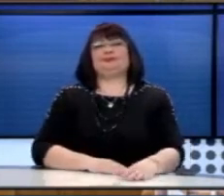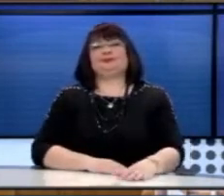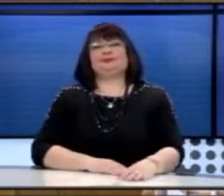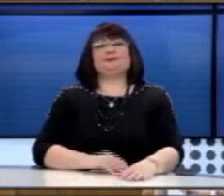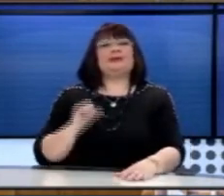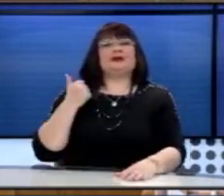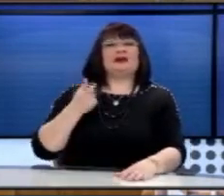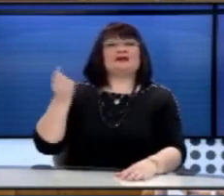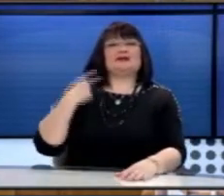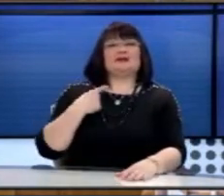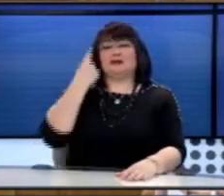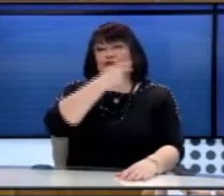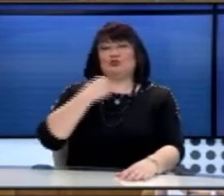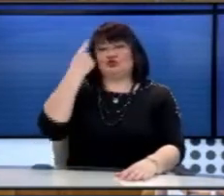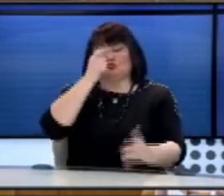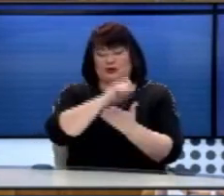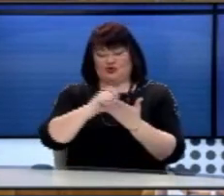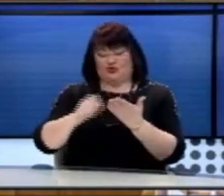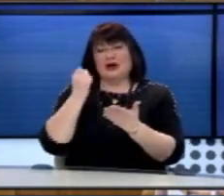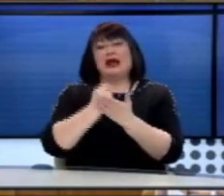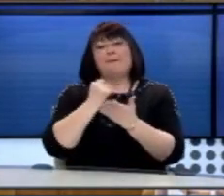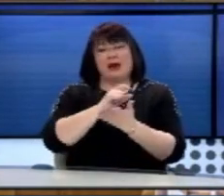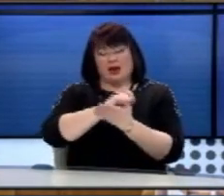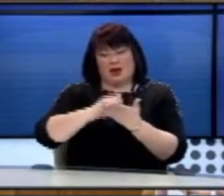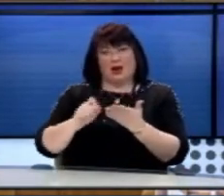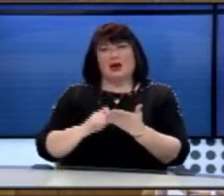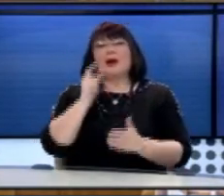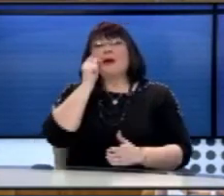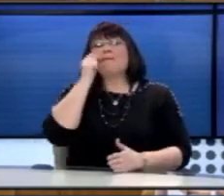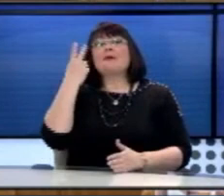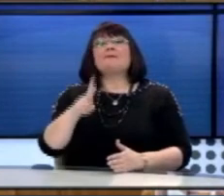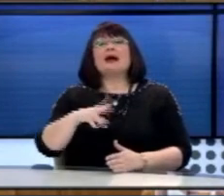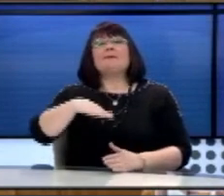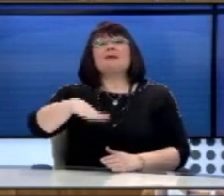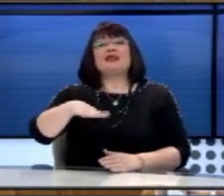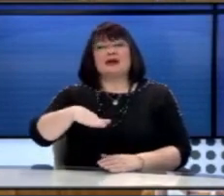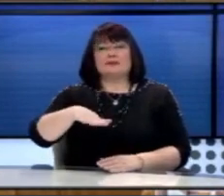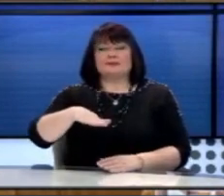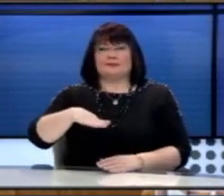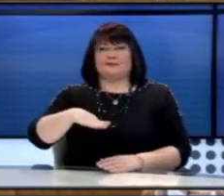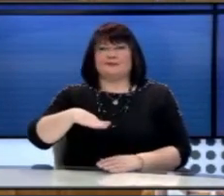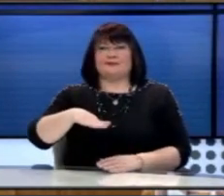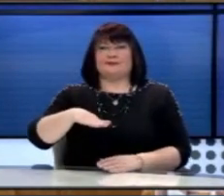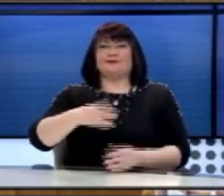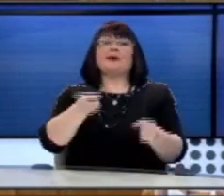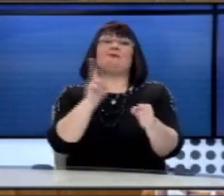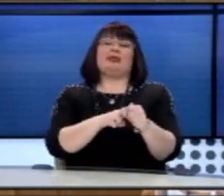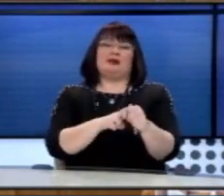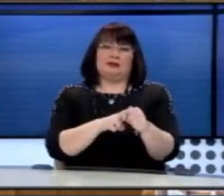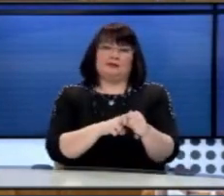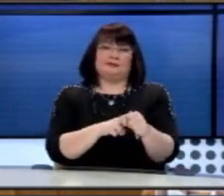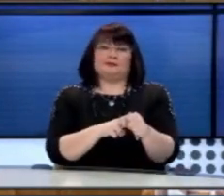Έλαβα χθες ένα προσωπικό γράμμα από τον πατέρα του παιδιού που έχασε τη ζωή